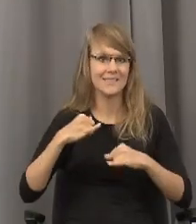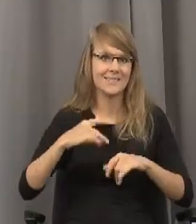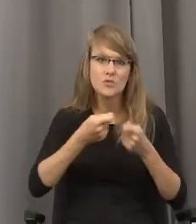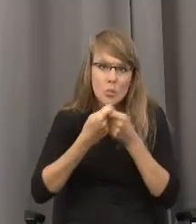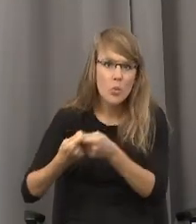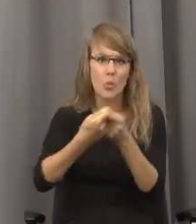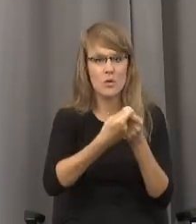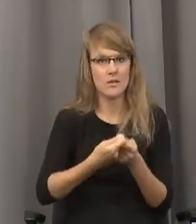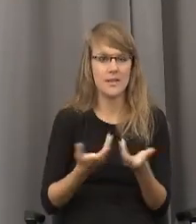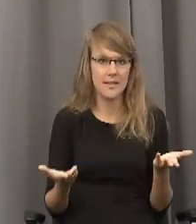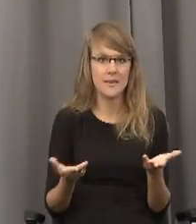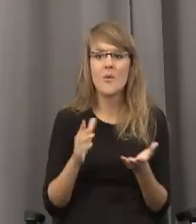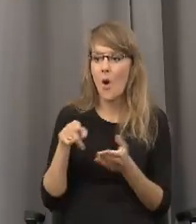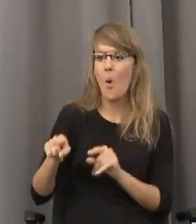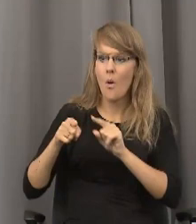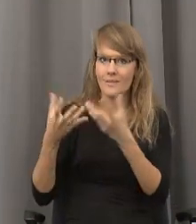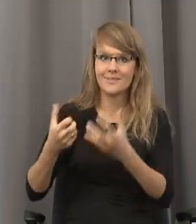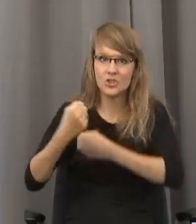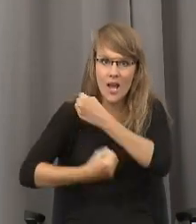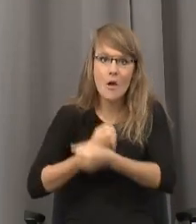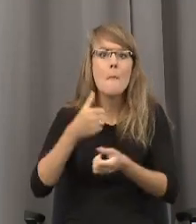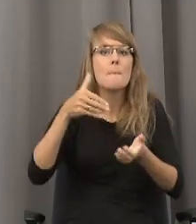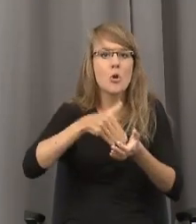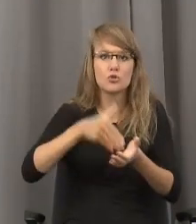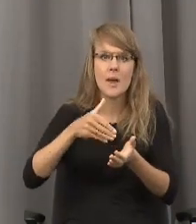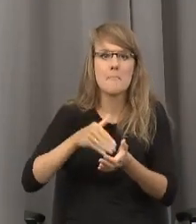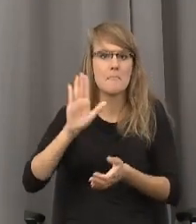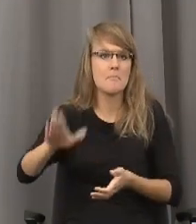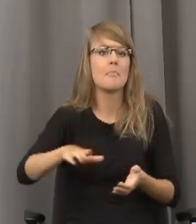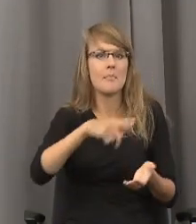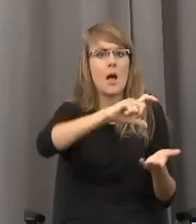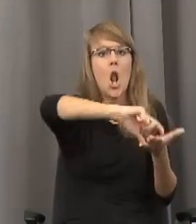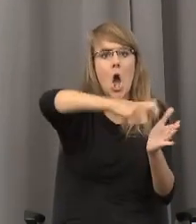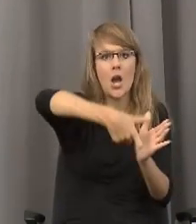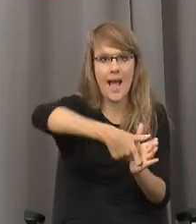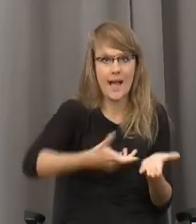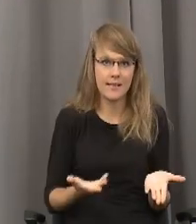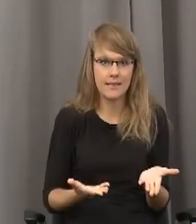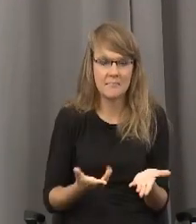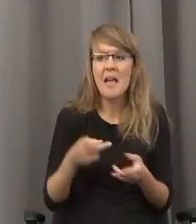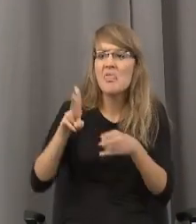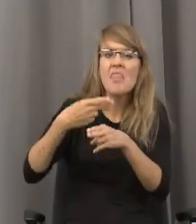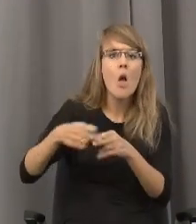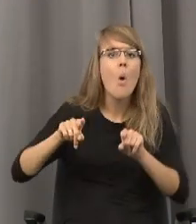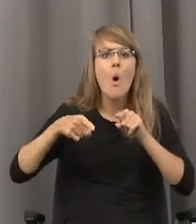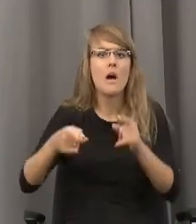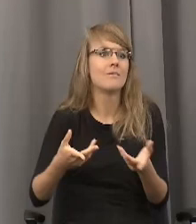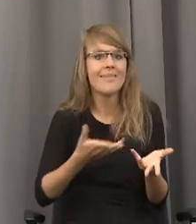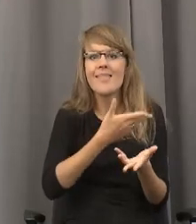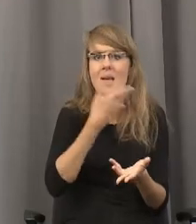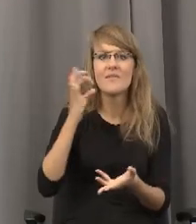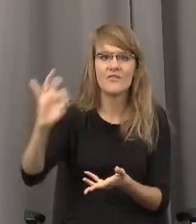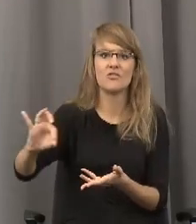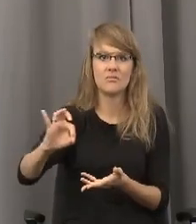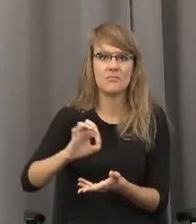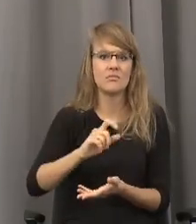żeby organizacja istniała, potrzebny jest lokal. Proszę Państwa, niektóre organizacje nie mają siedziby własnej.